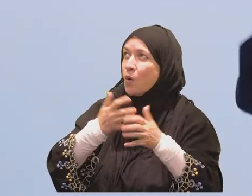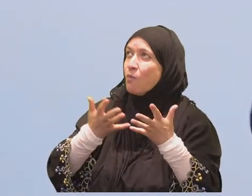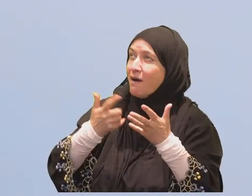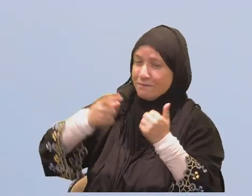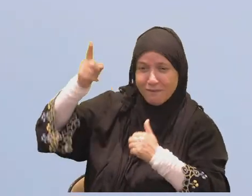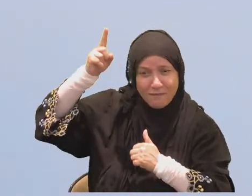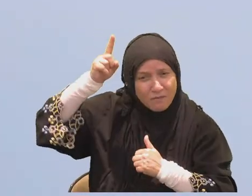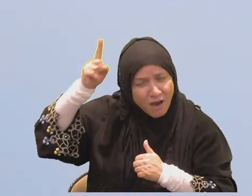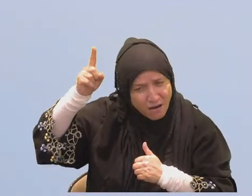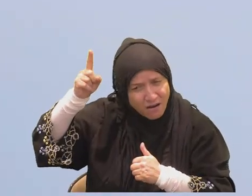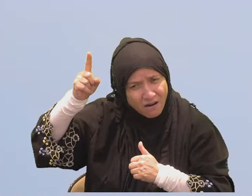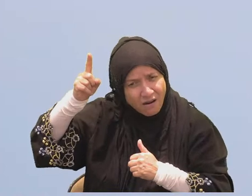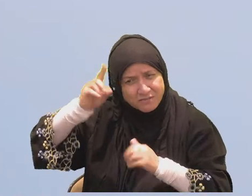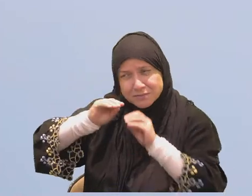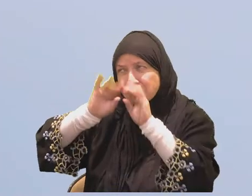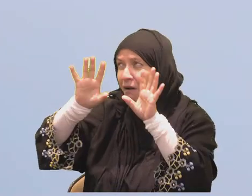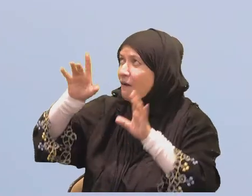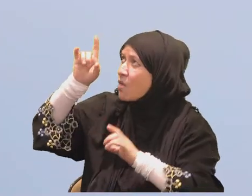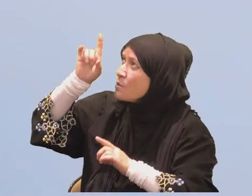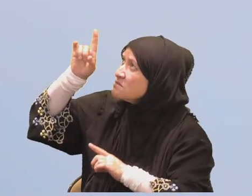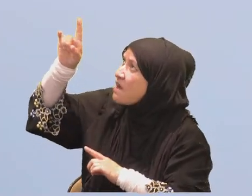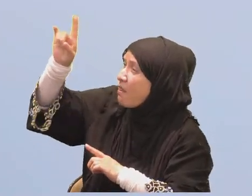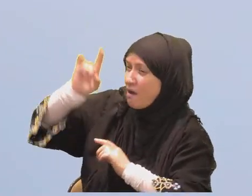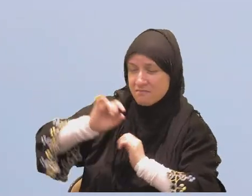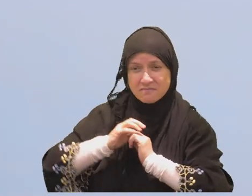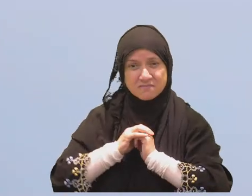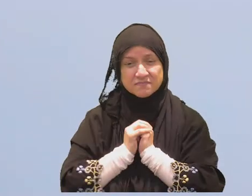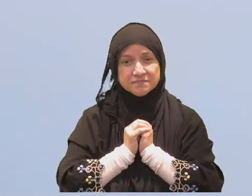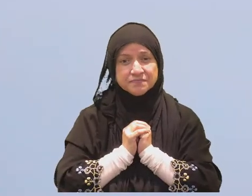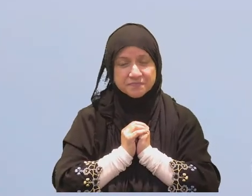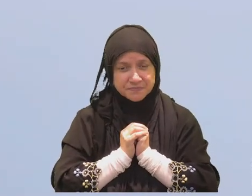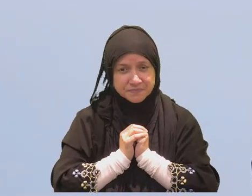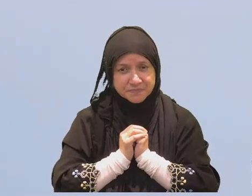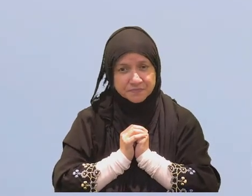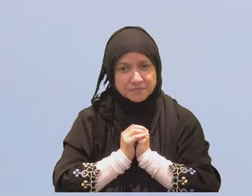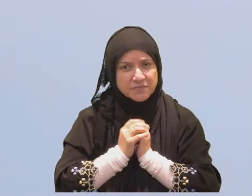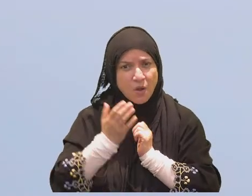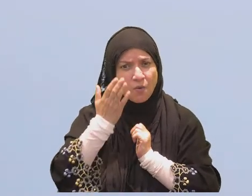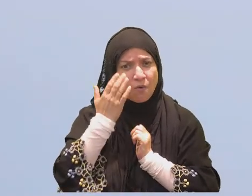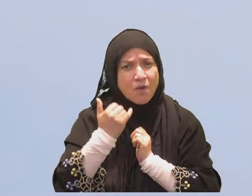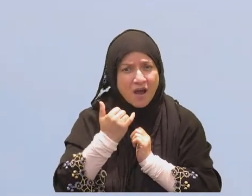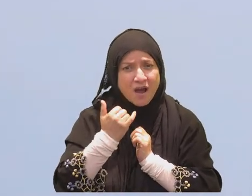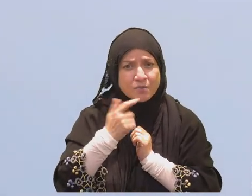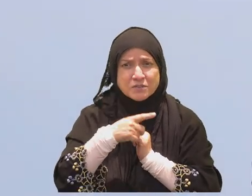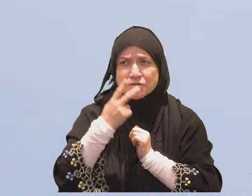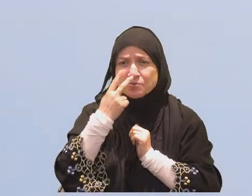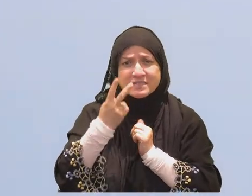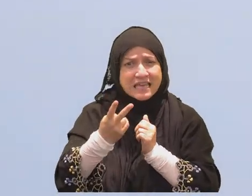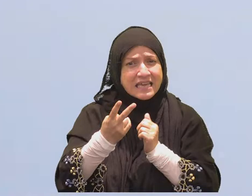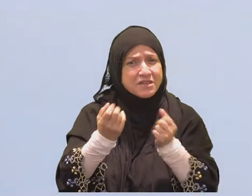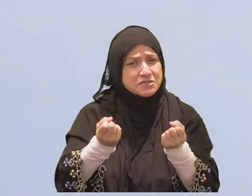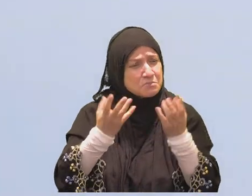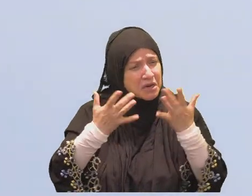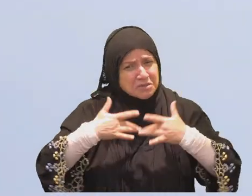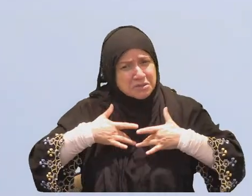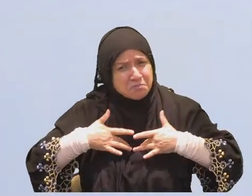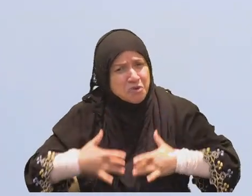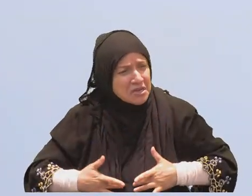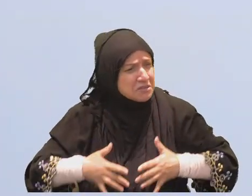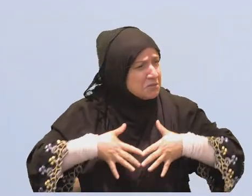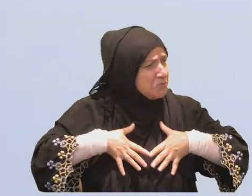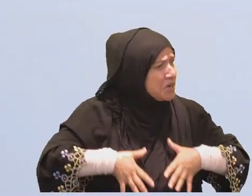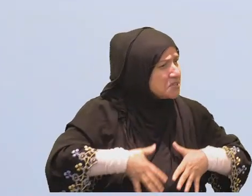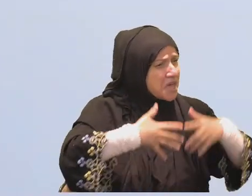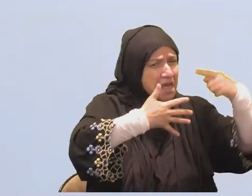وَأَمَّا مَنْ خَافَ مَقَامَ رَبِّهِ وَنَهَى النَّفْسَ عَنِ الْهَوَى فَإِنَّ الْجَنَّةَ هِيَ